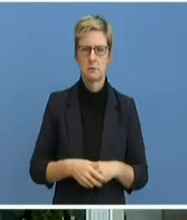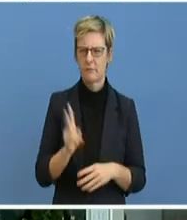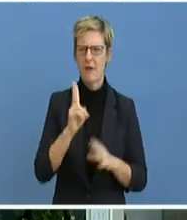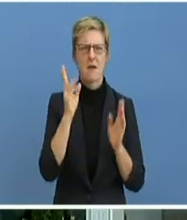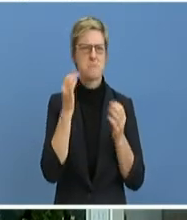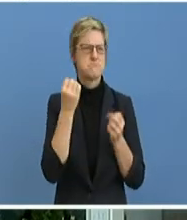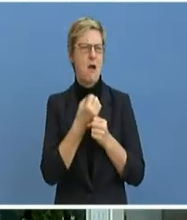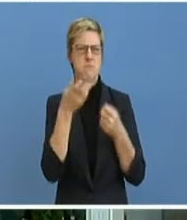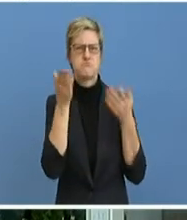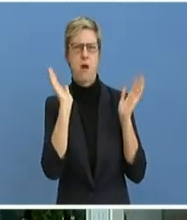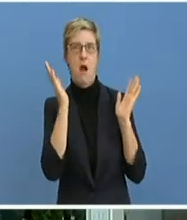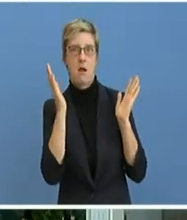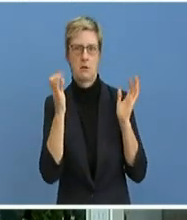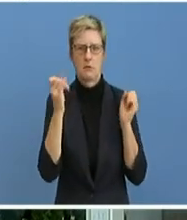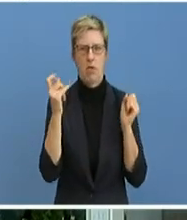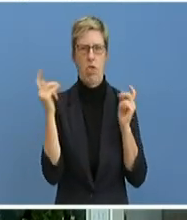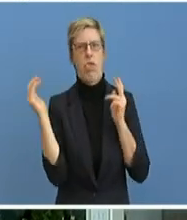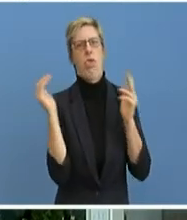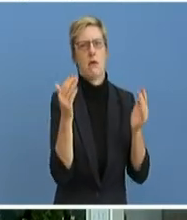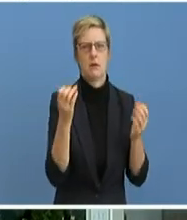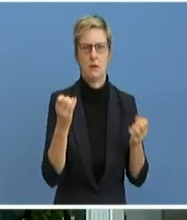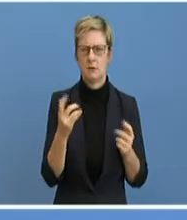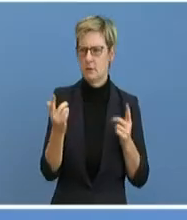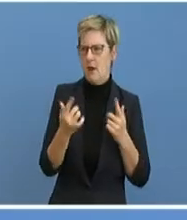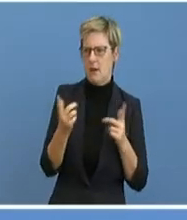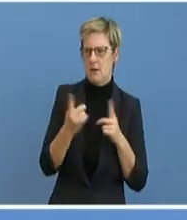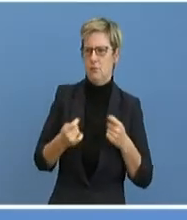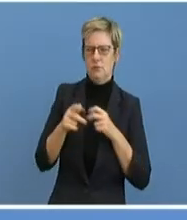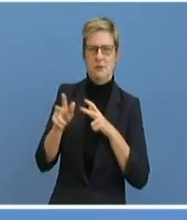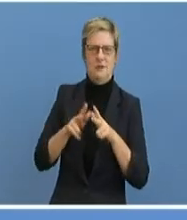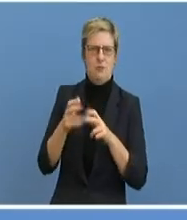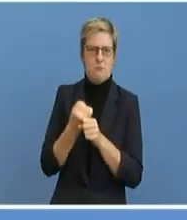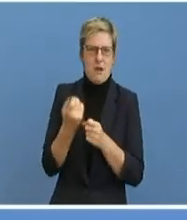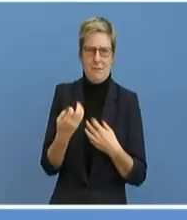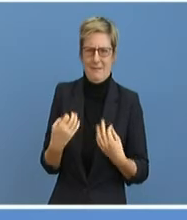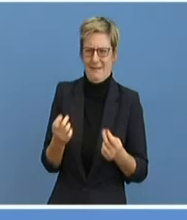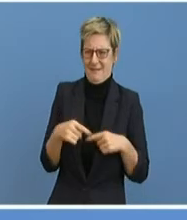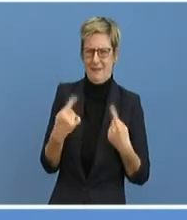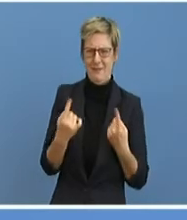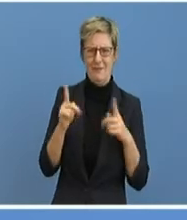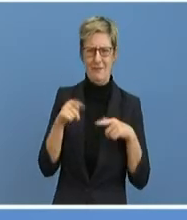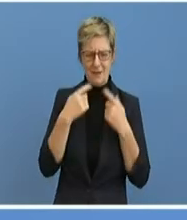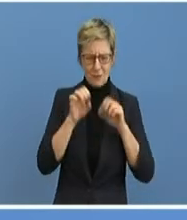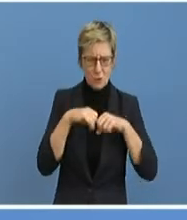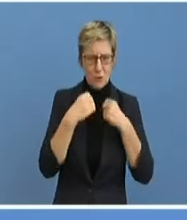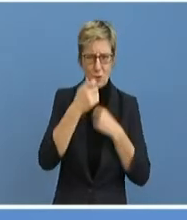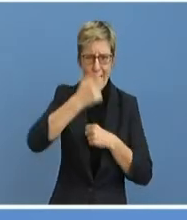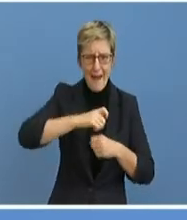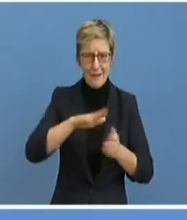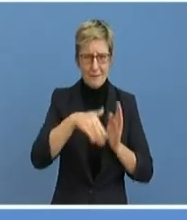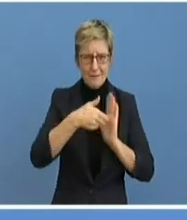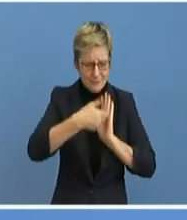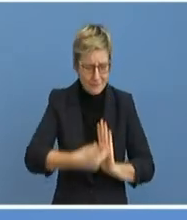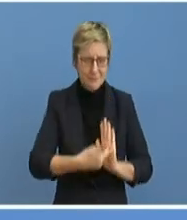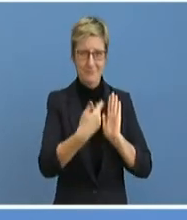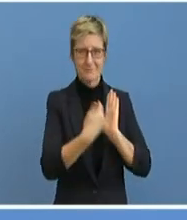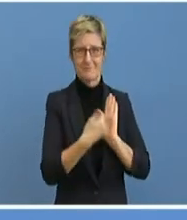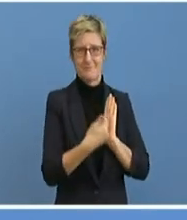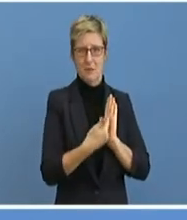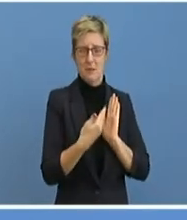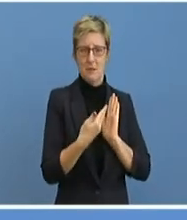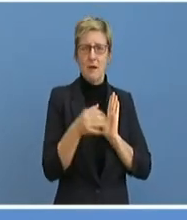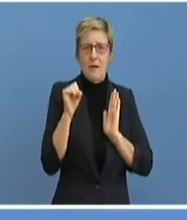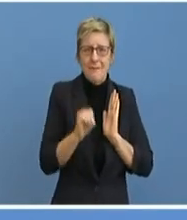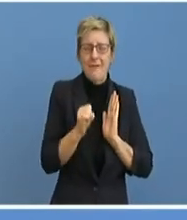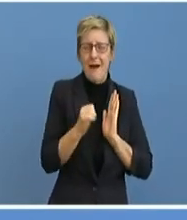sicherlich niemand in der Bundesregierung. Wir beschreiben eine Situation, die wir für ernst halten, von der wir auch überzeugt sind, dass es Gegenmittel